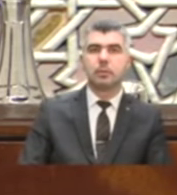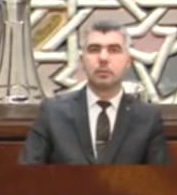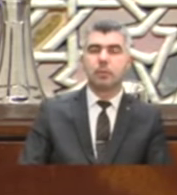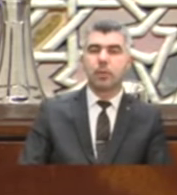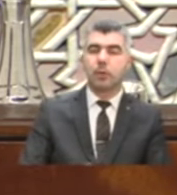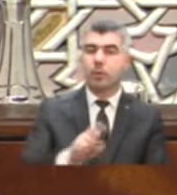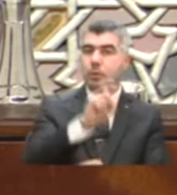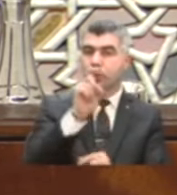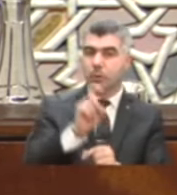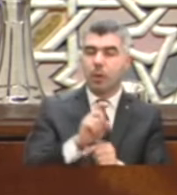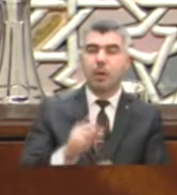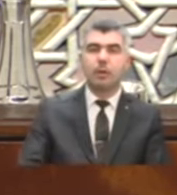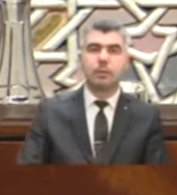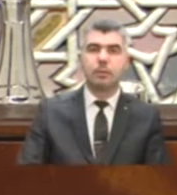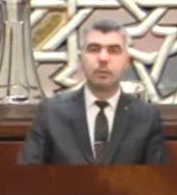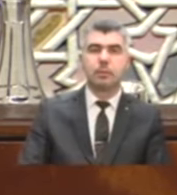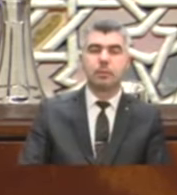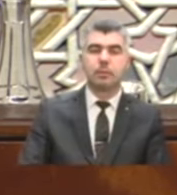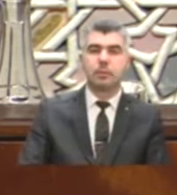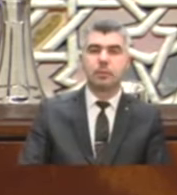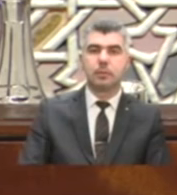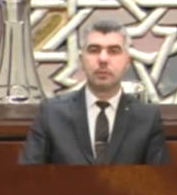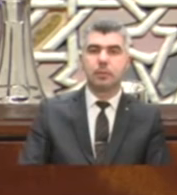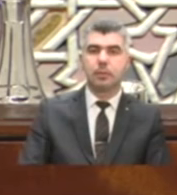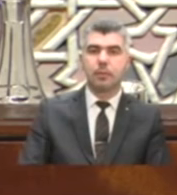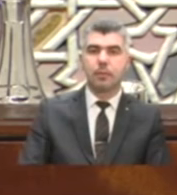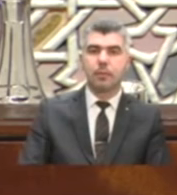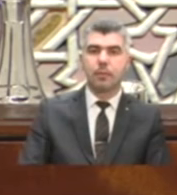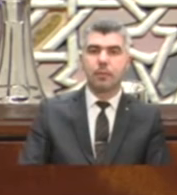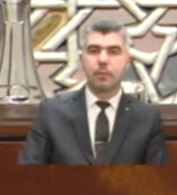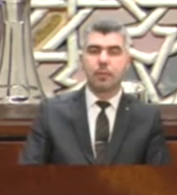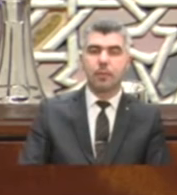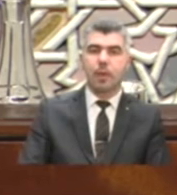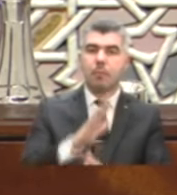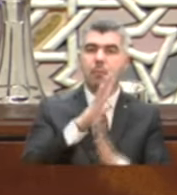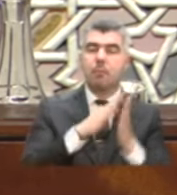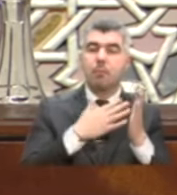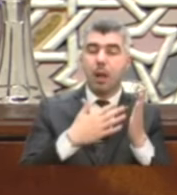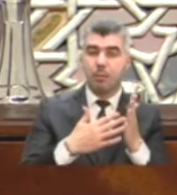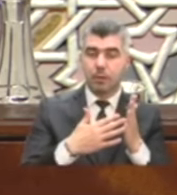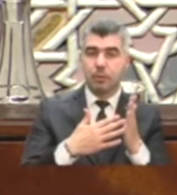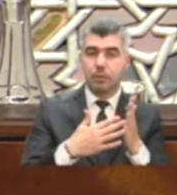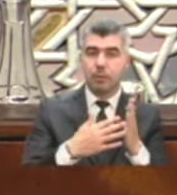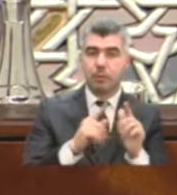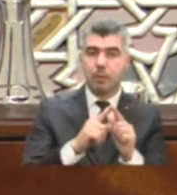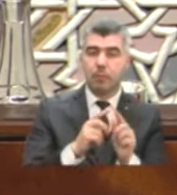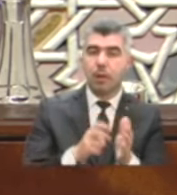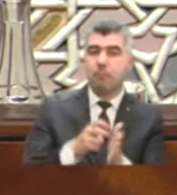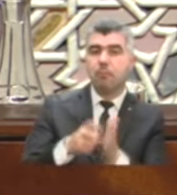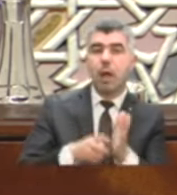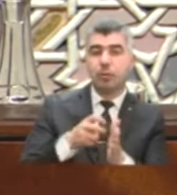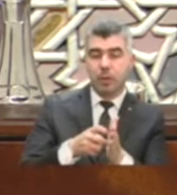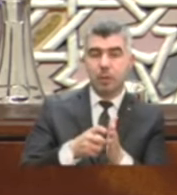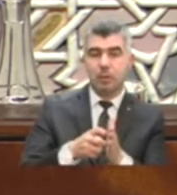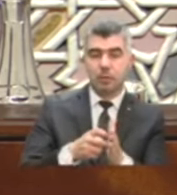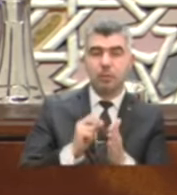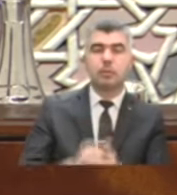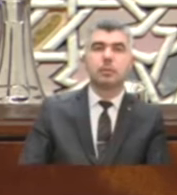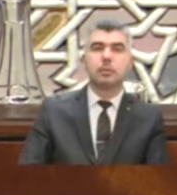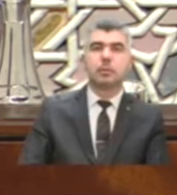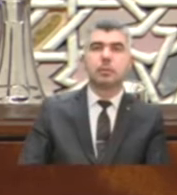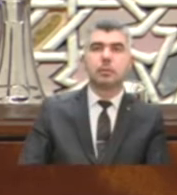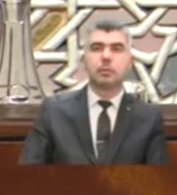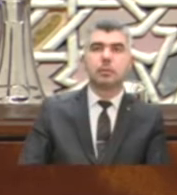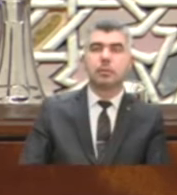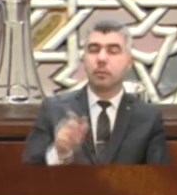نمر الى السؤال الموالي، وهو سؤال آني عن المخطط الوطني للنقل السككي للسيدات والسادة